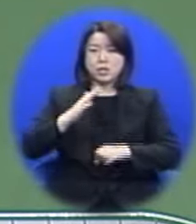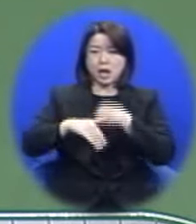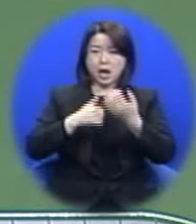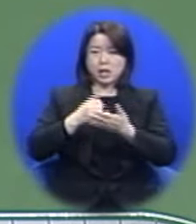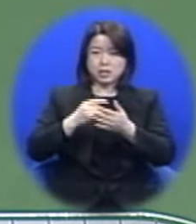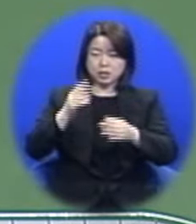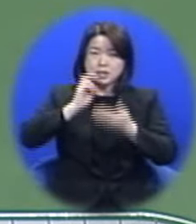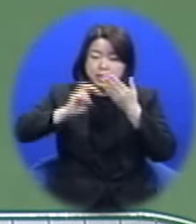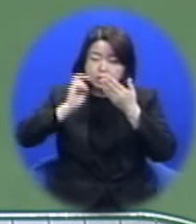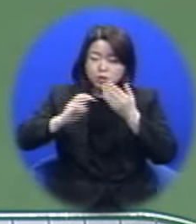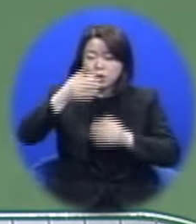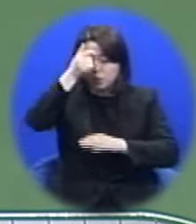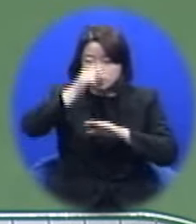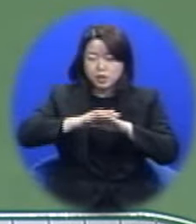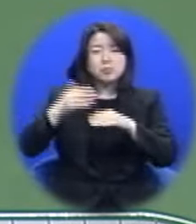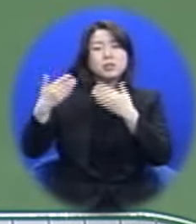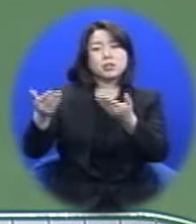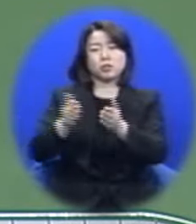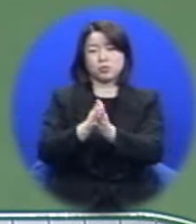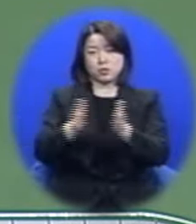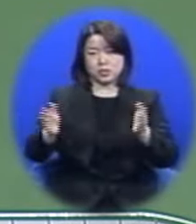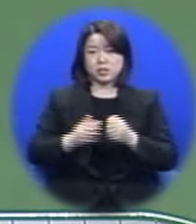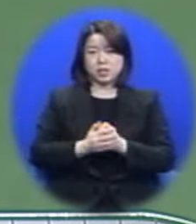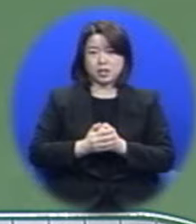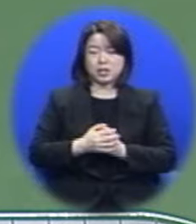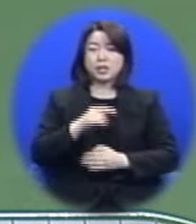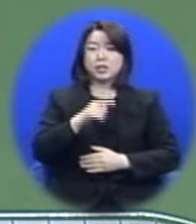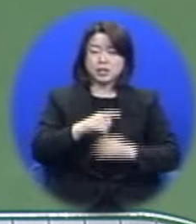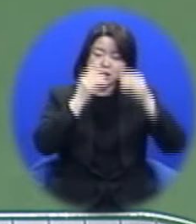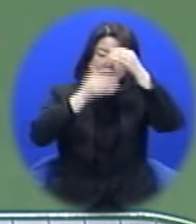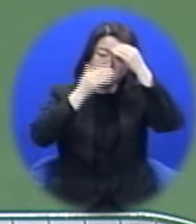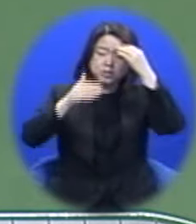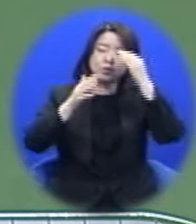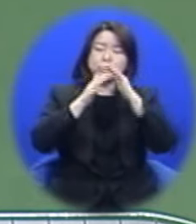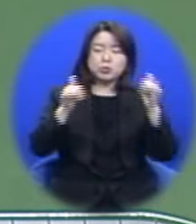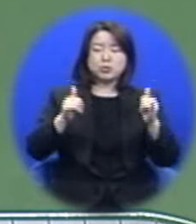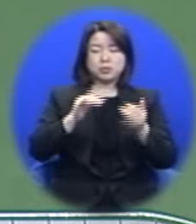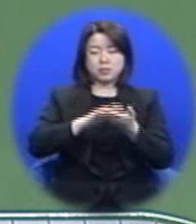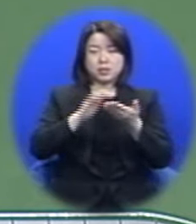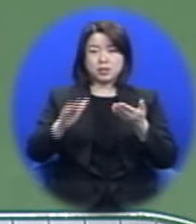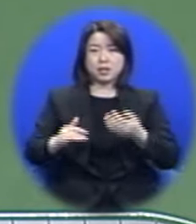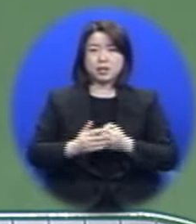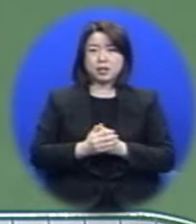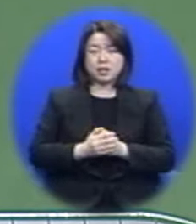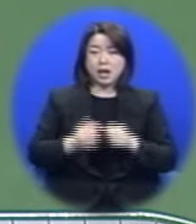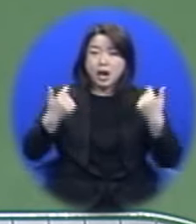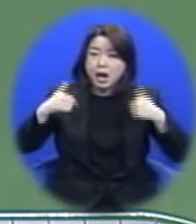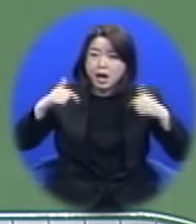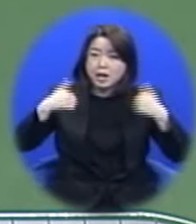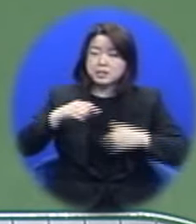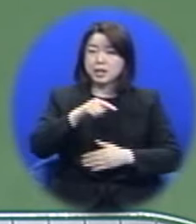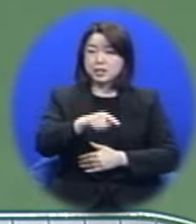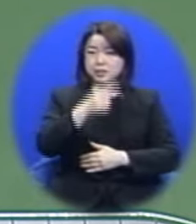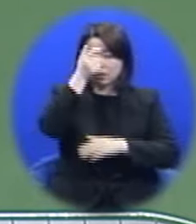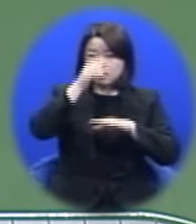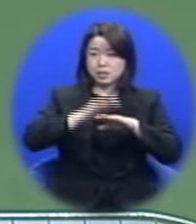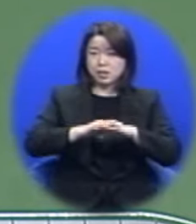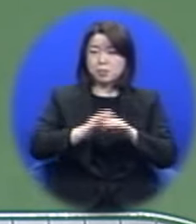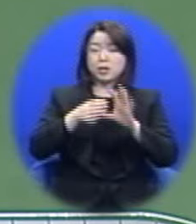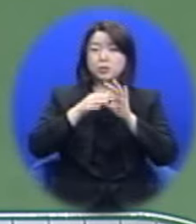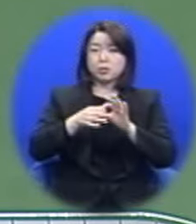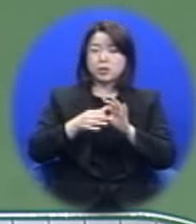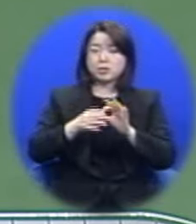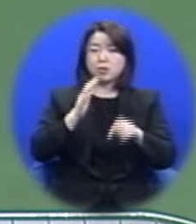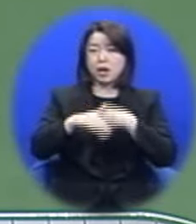예배하고 시작합니다. 그게 성도예요. 그리고 항상 그런 예배를 통하여 하나님은